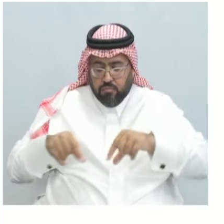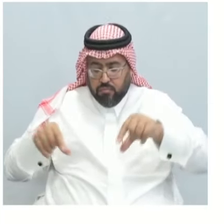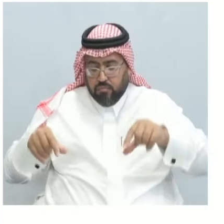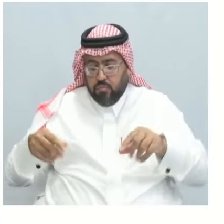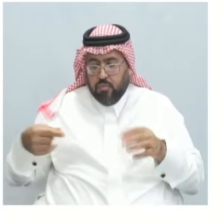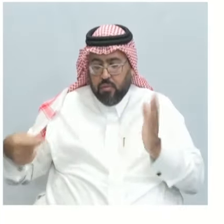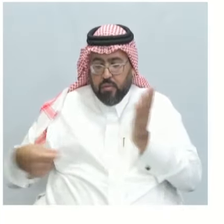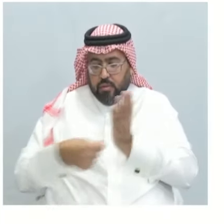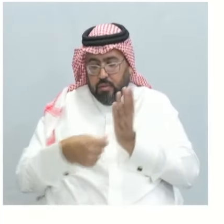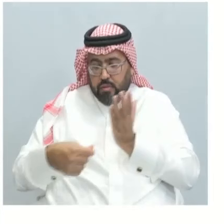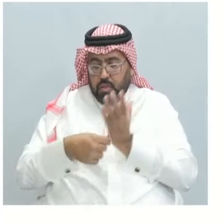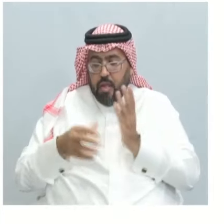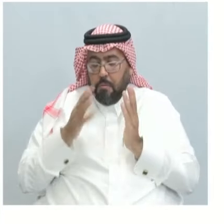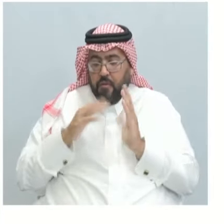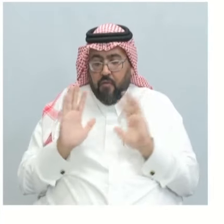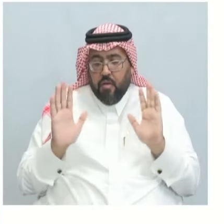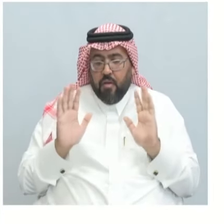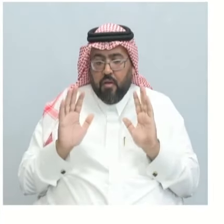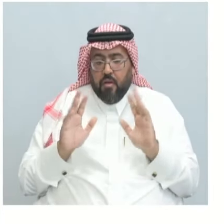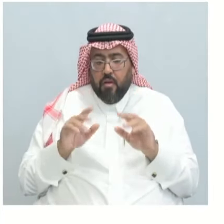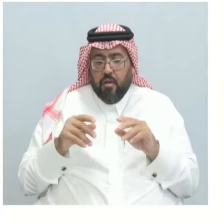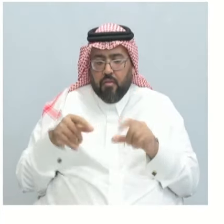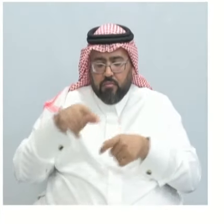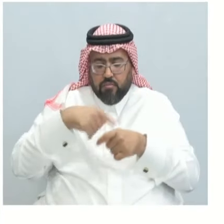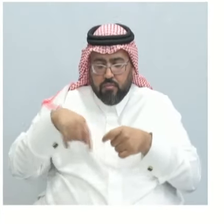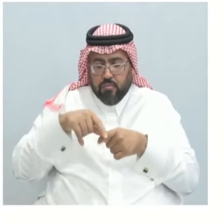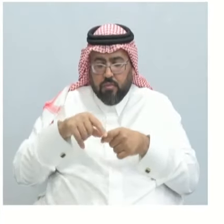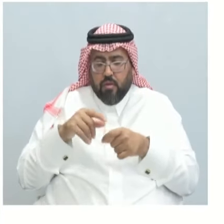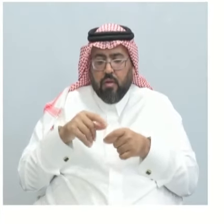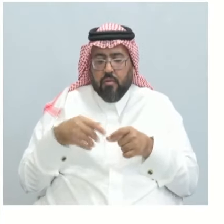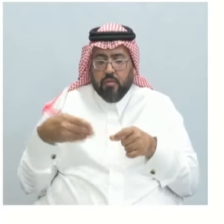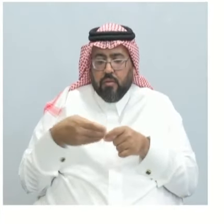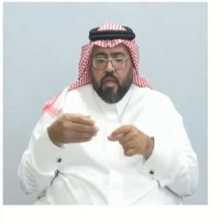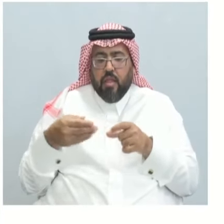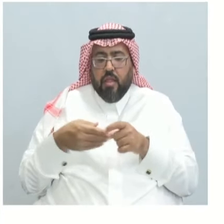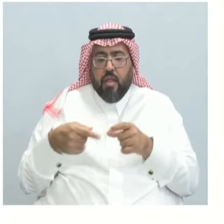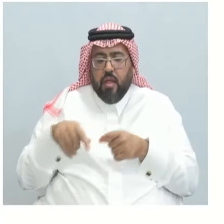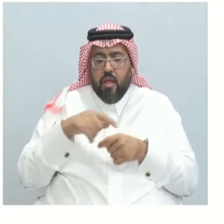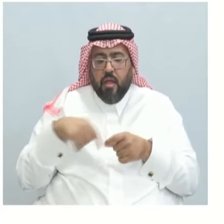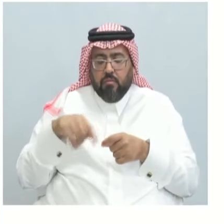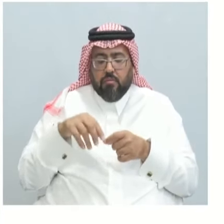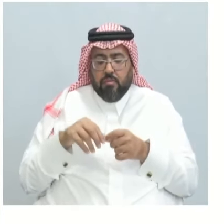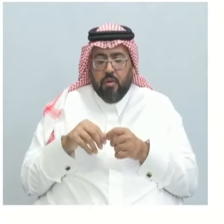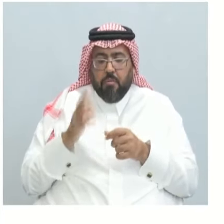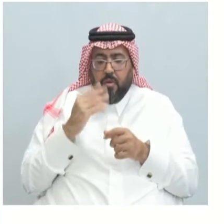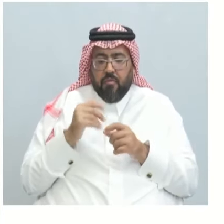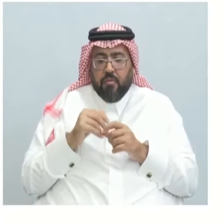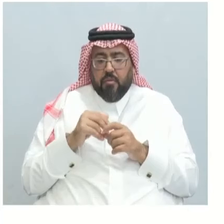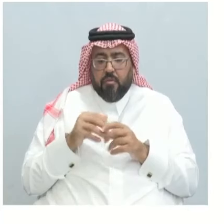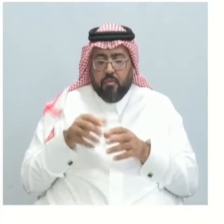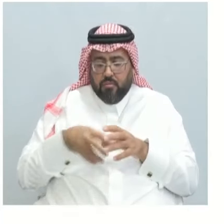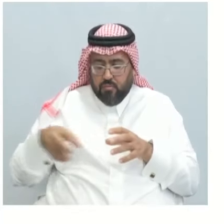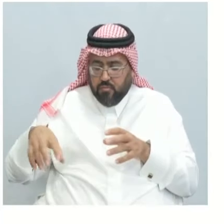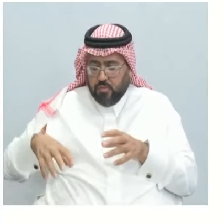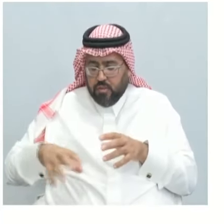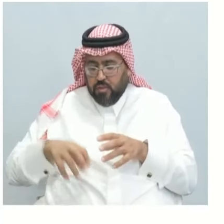بي متصلا بالحاسب او وجود اقراص الفيديو الرقميه دي في دي في محرك الاقراص ازلم